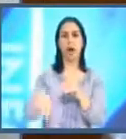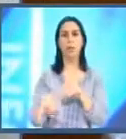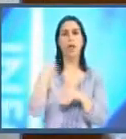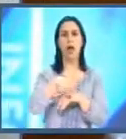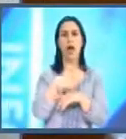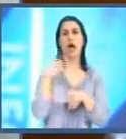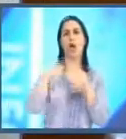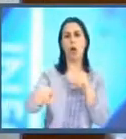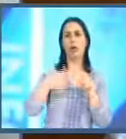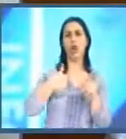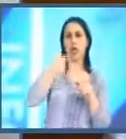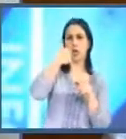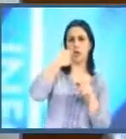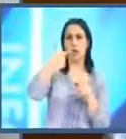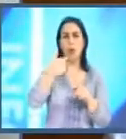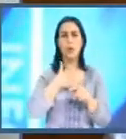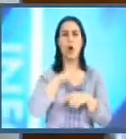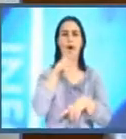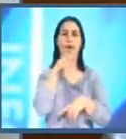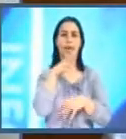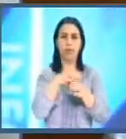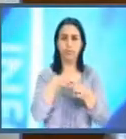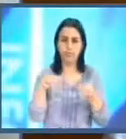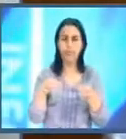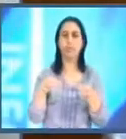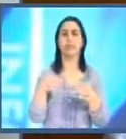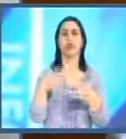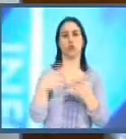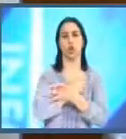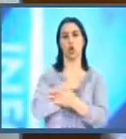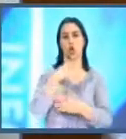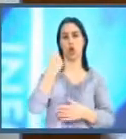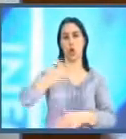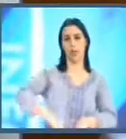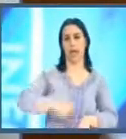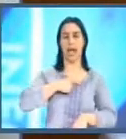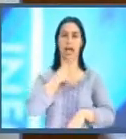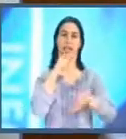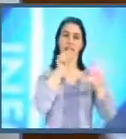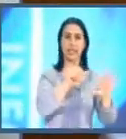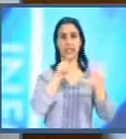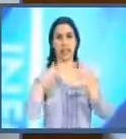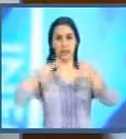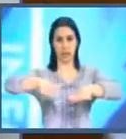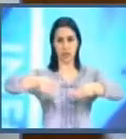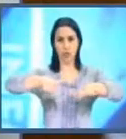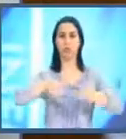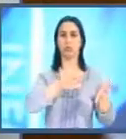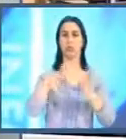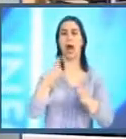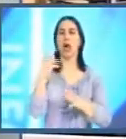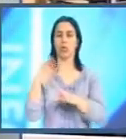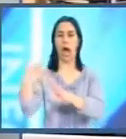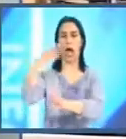les artroscòpies, les hèrnies, tot això s'està operant al voltant dels 6-7 mesos, inclús alguna abans dels